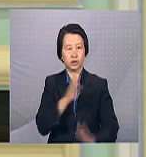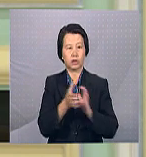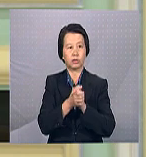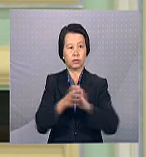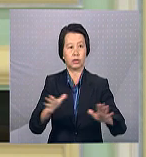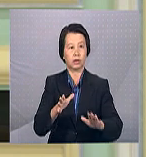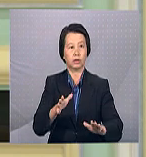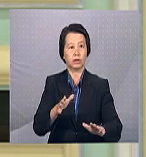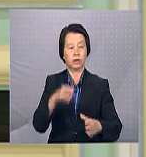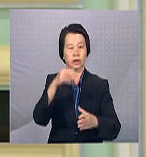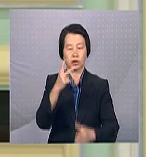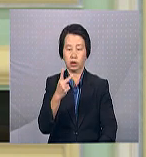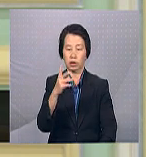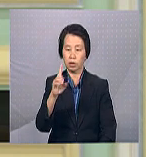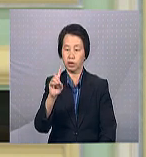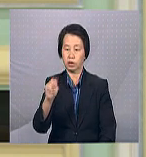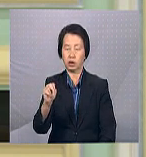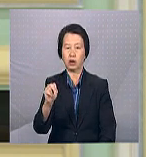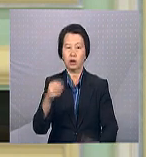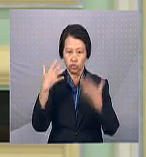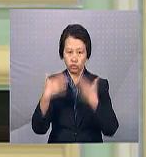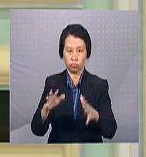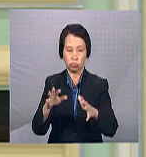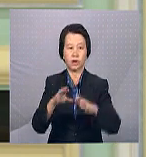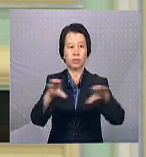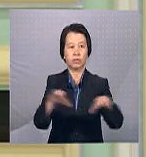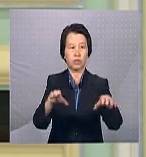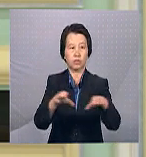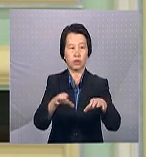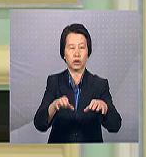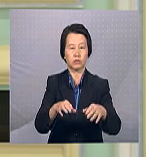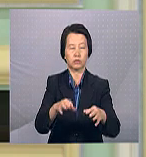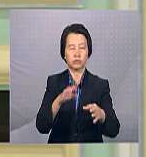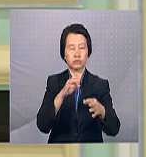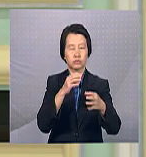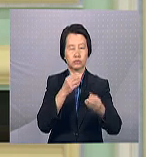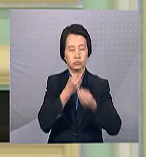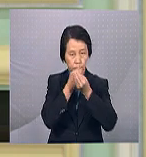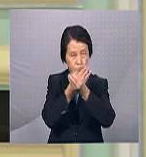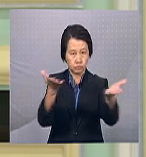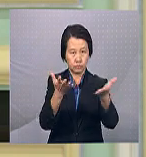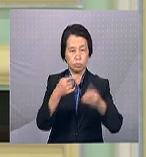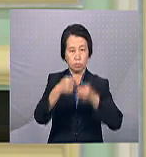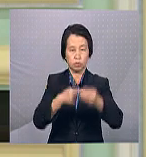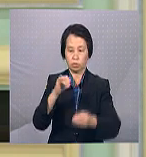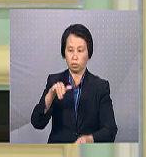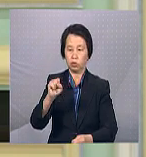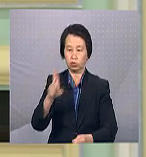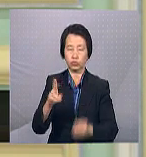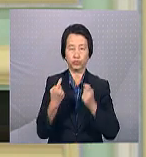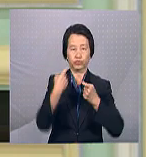Menteri Keselamatan Dalam Negeri pun telah pun membuat statement tentang isu-isu yang berkaitan